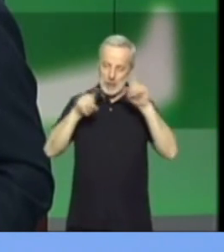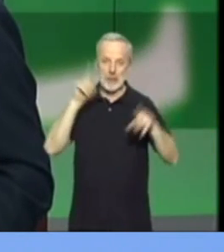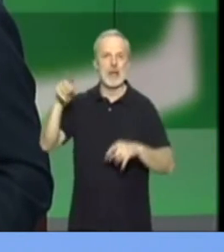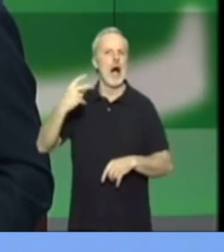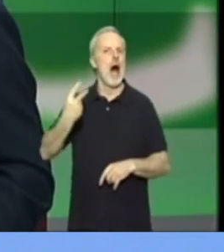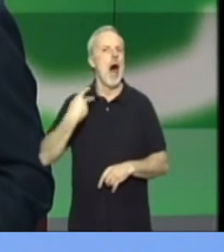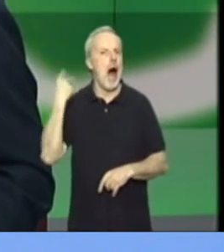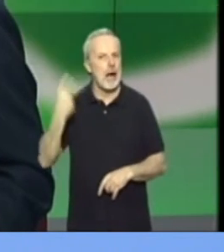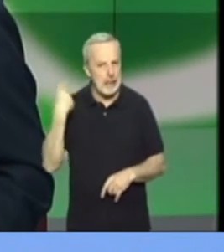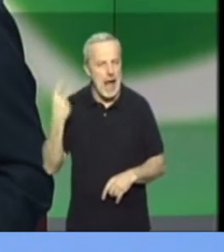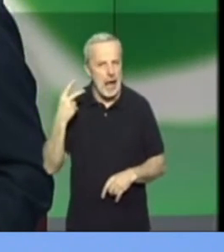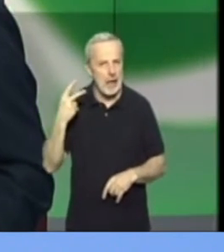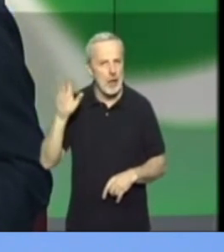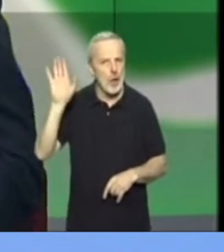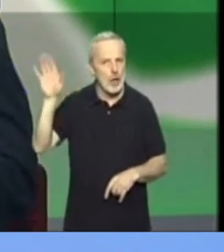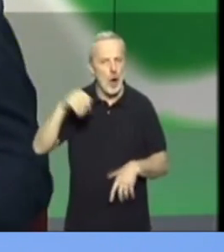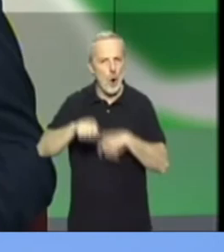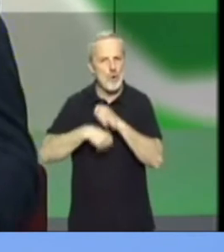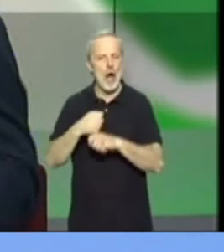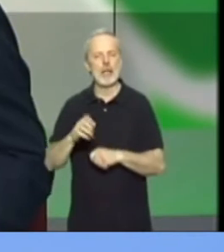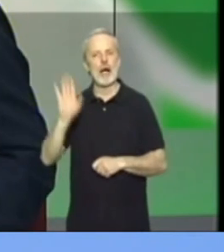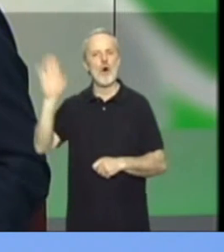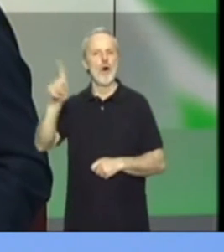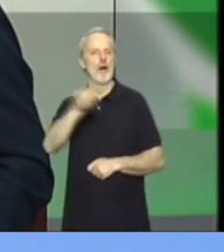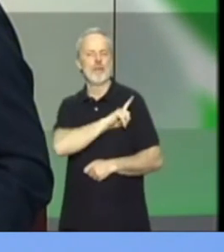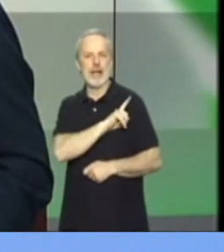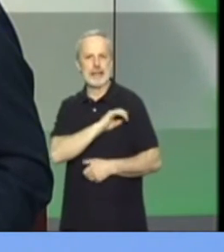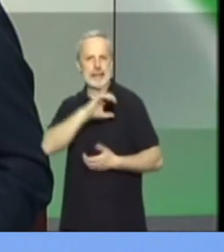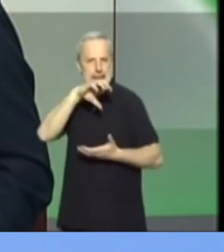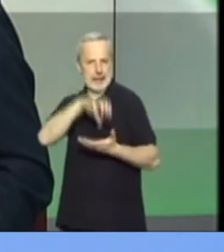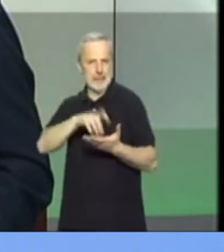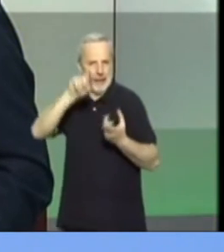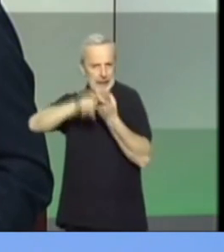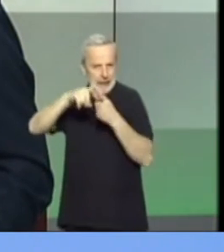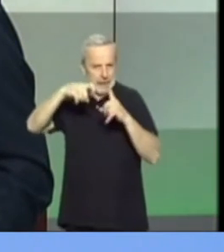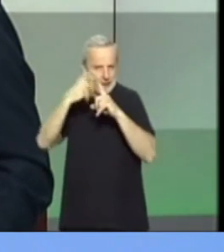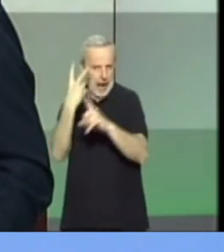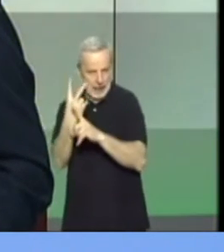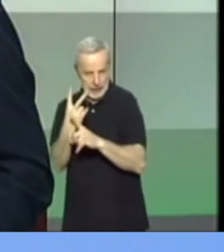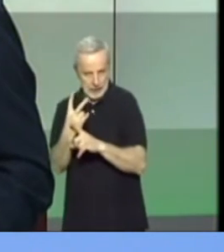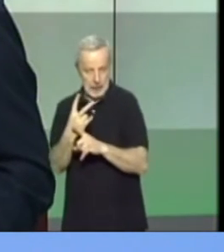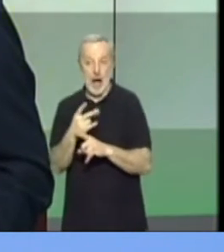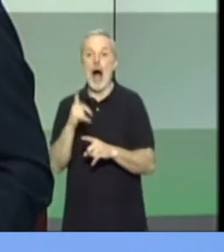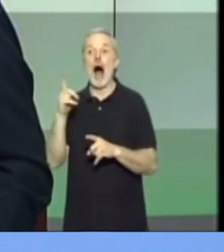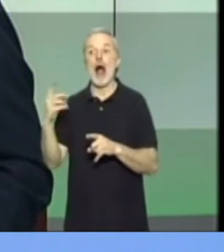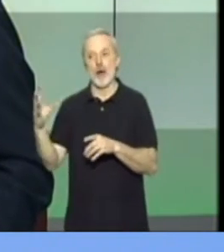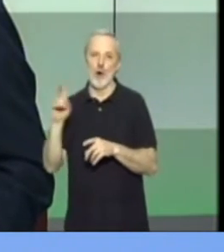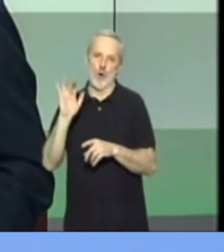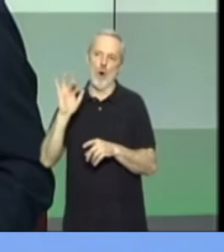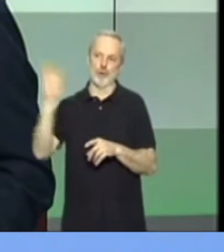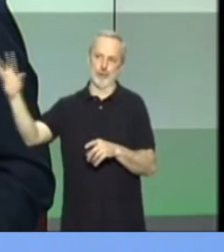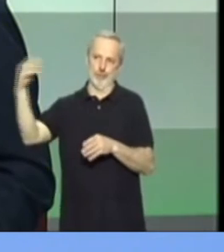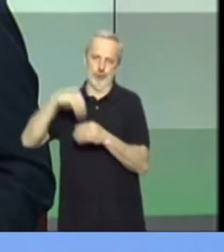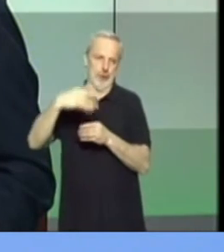Tak jako Britové udělali svoji téměř národní Stáj Sky, i když samozřejmě doplněnou o řadu špičkových